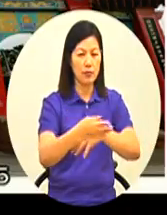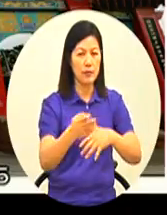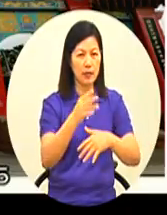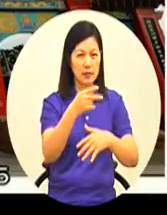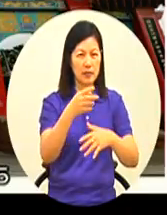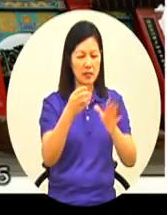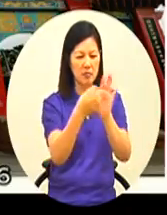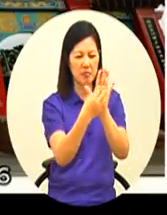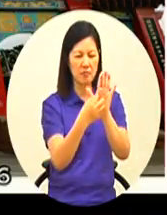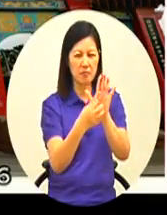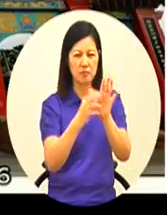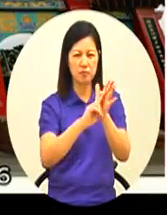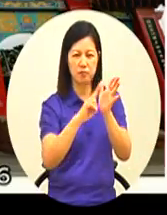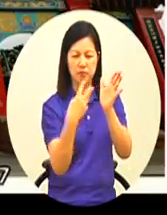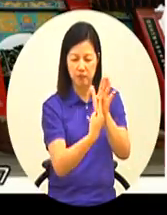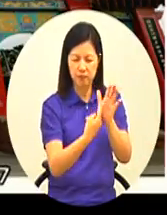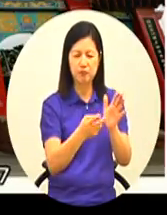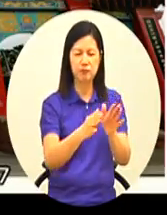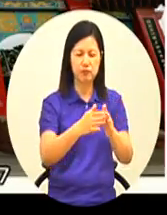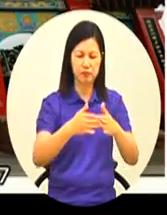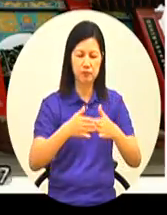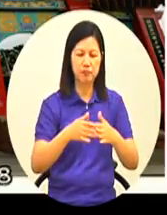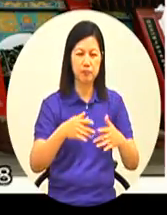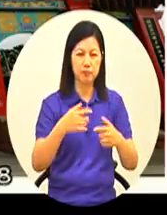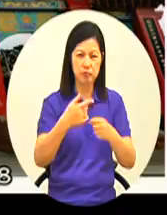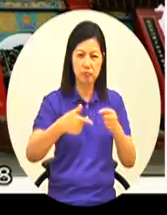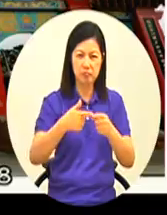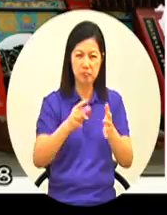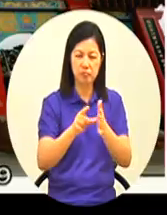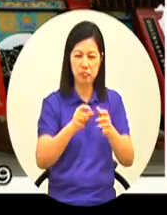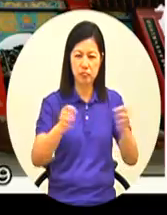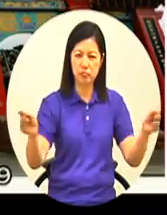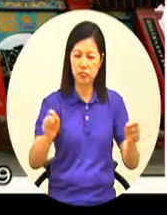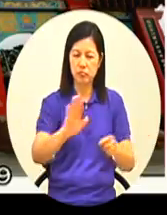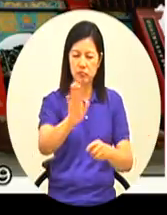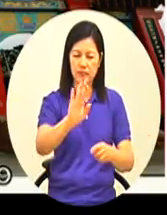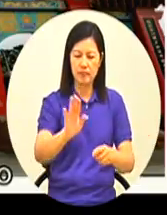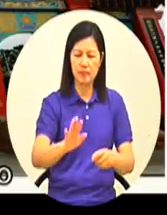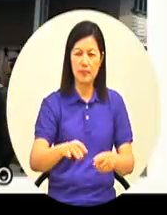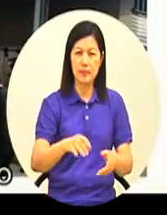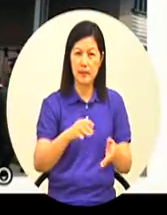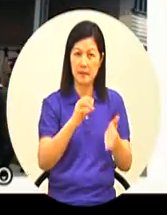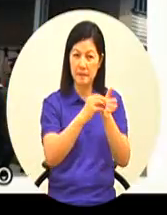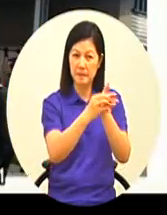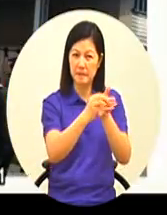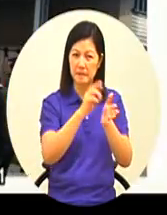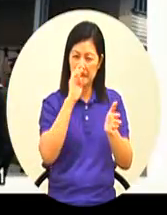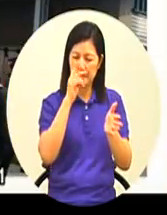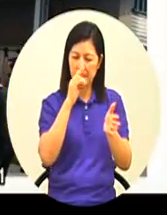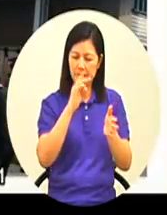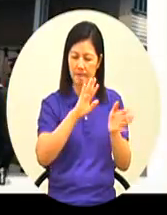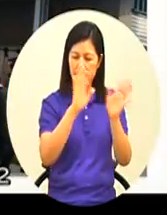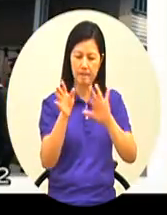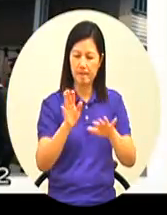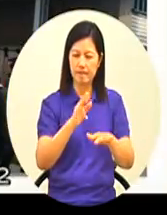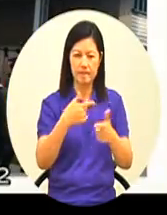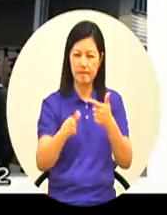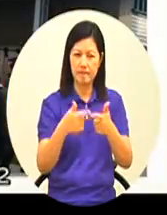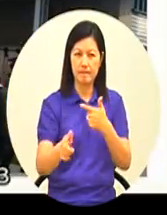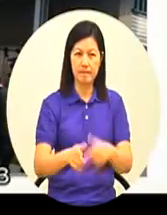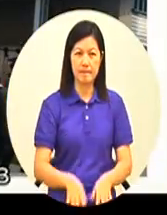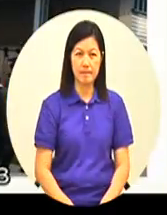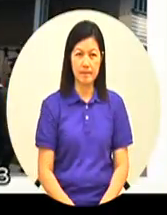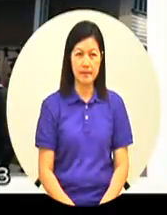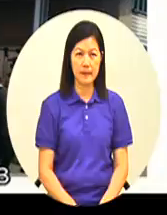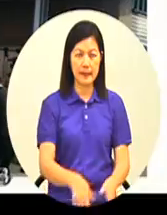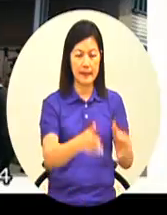把它更改好，已经六年了，我希望 这些都是不该再有的一个现象。好，那再来是桥头